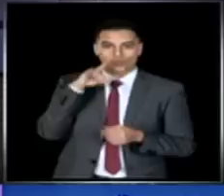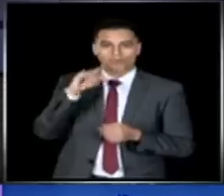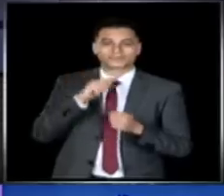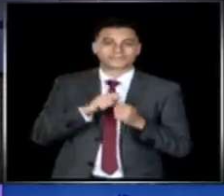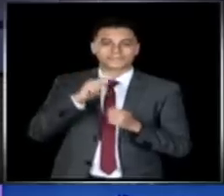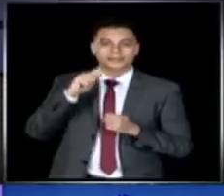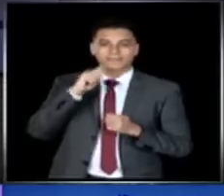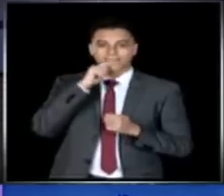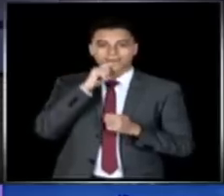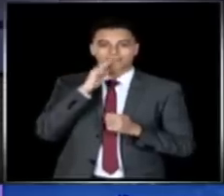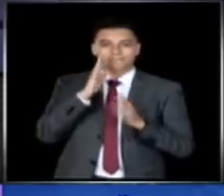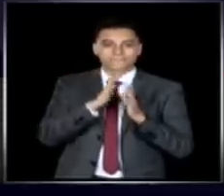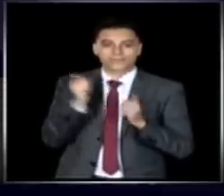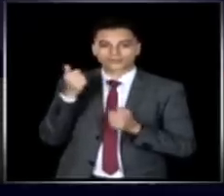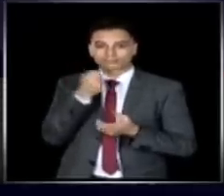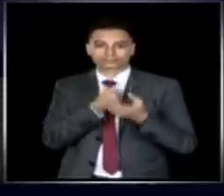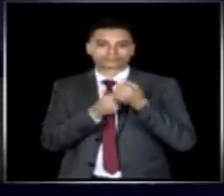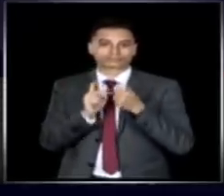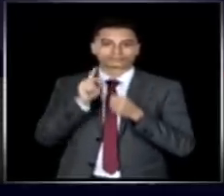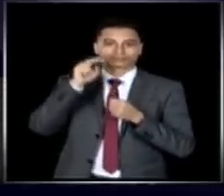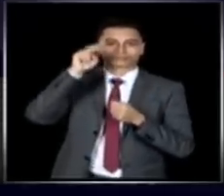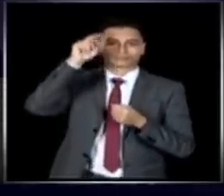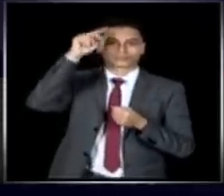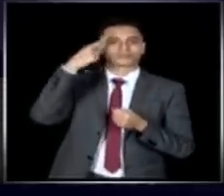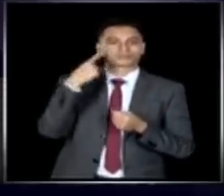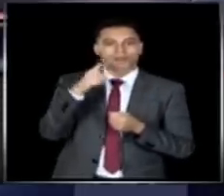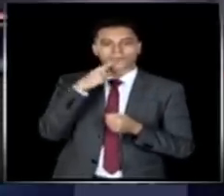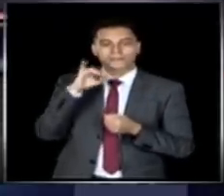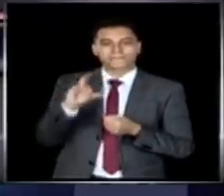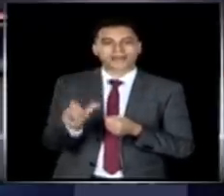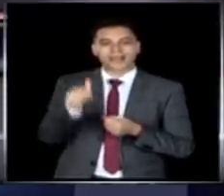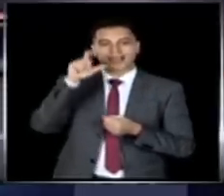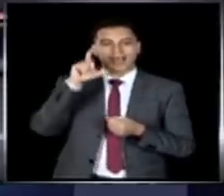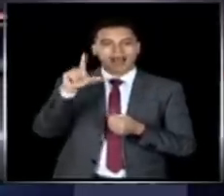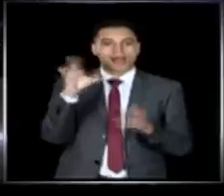8850 متر. منال رستم. منال رستم، إجابة صحيحة.